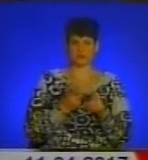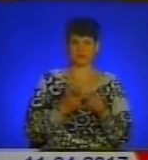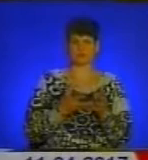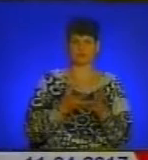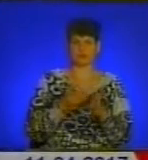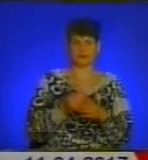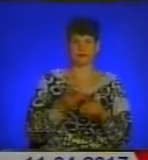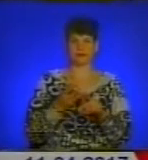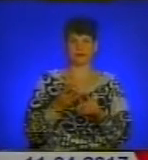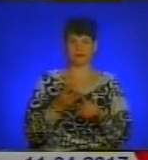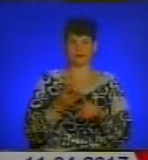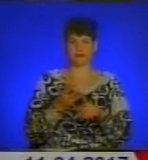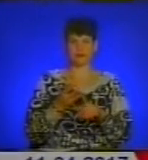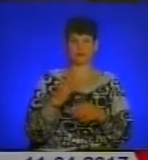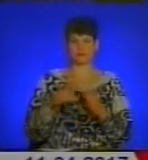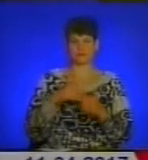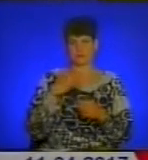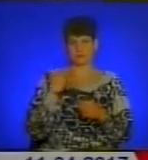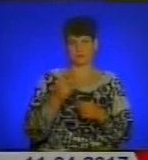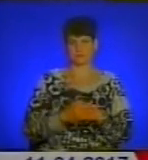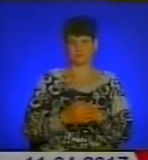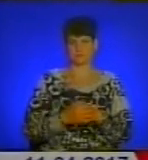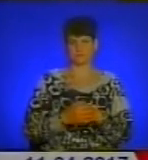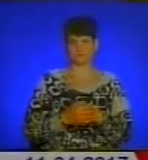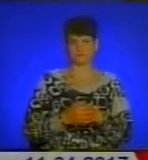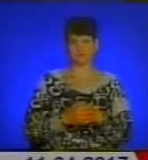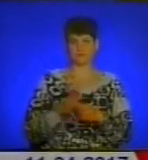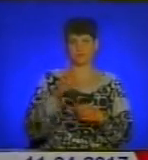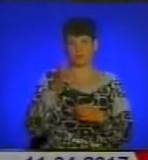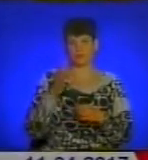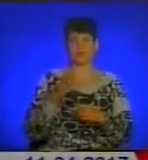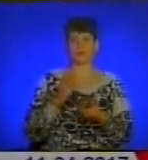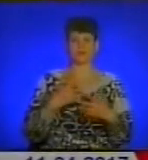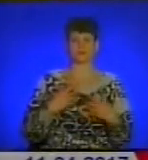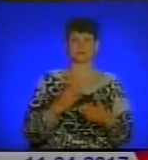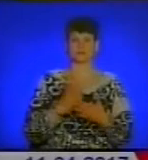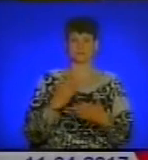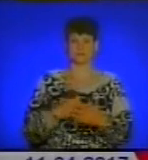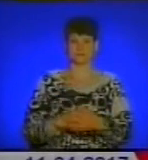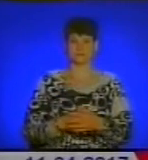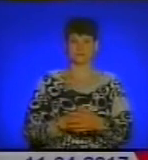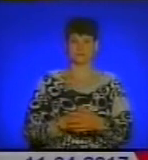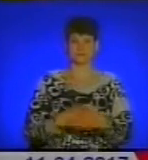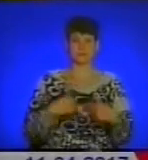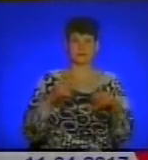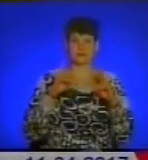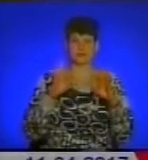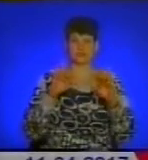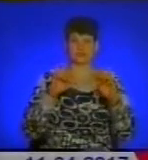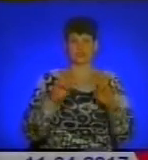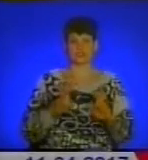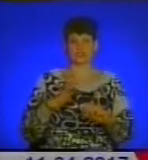а за третього зовсім нема. Будь мудрий і має здоров'я. Що будете робити? Не знаю, буду сидіти,